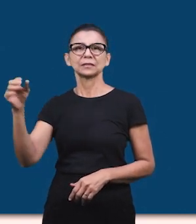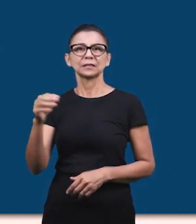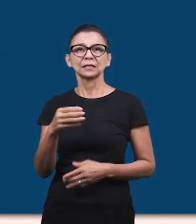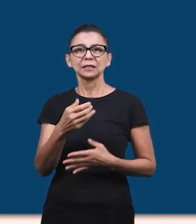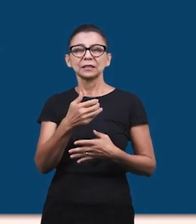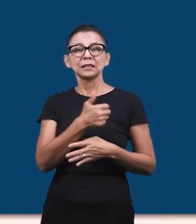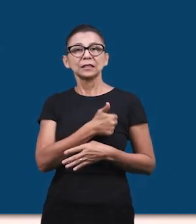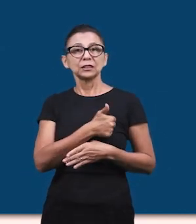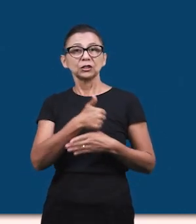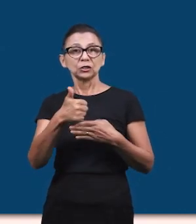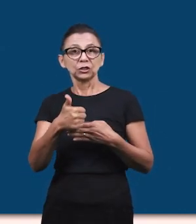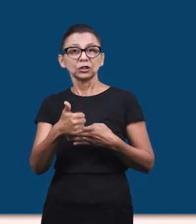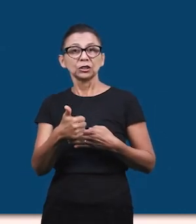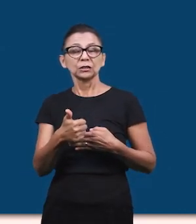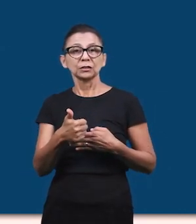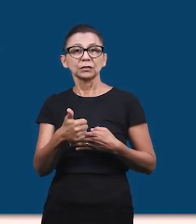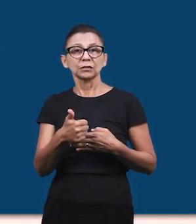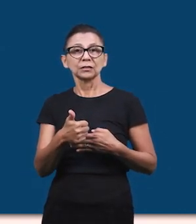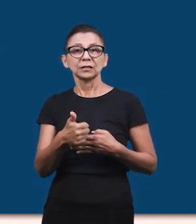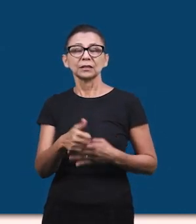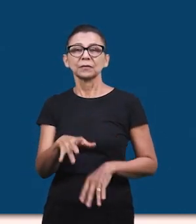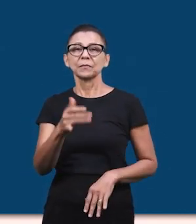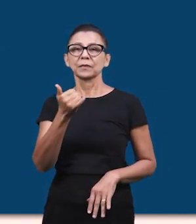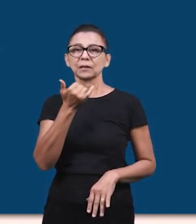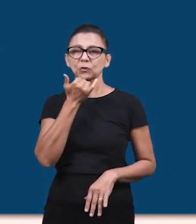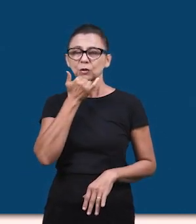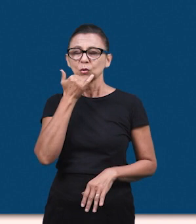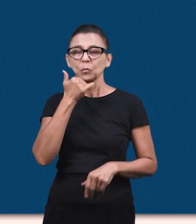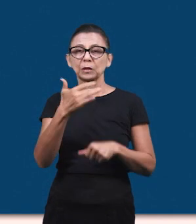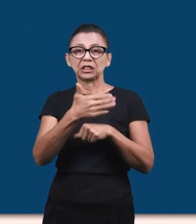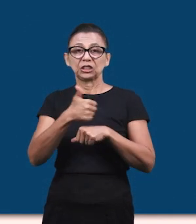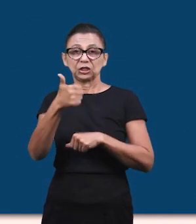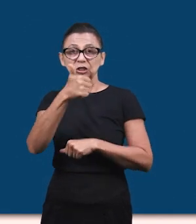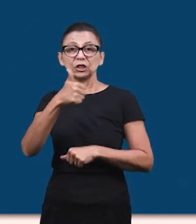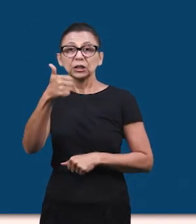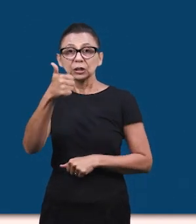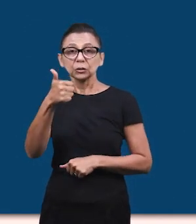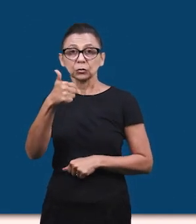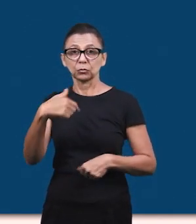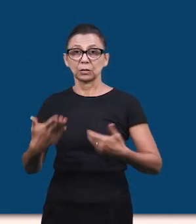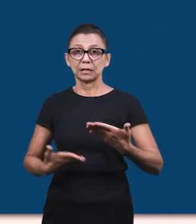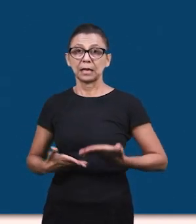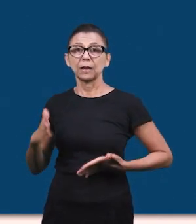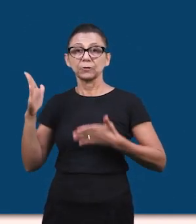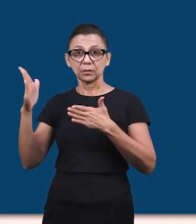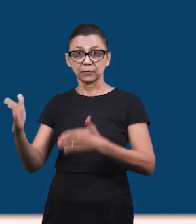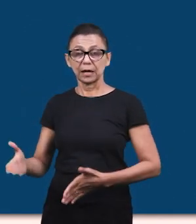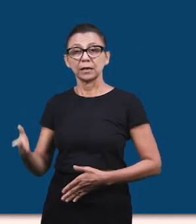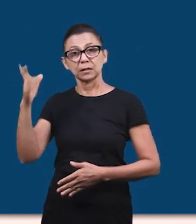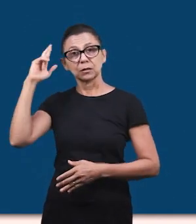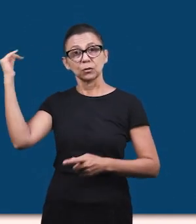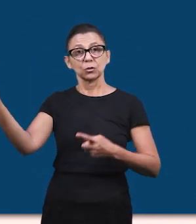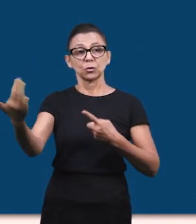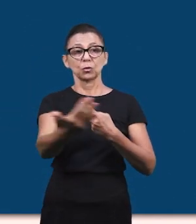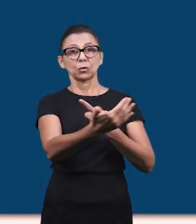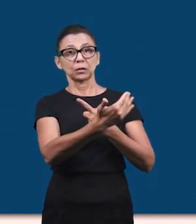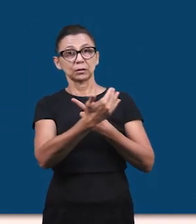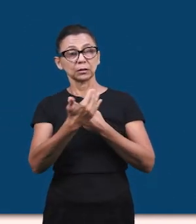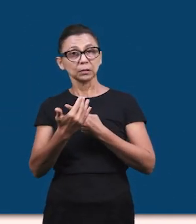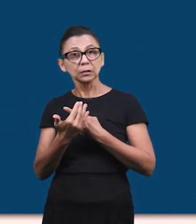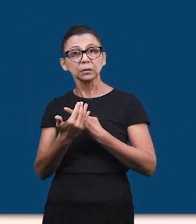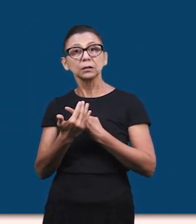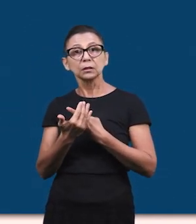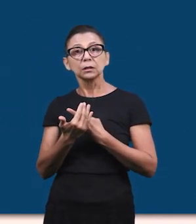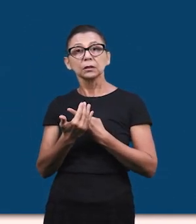Так да скажут избавленные Господом, которых избавил Он от руки врага и собрал от стран,